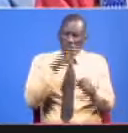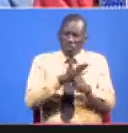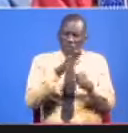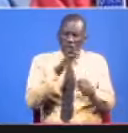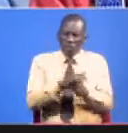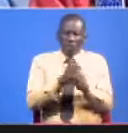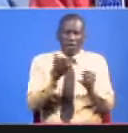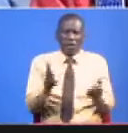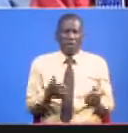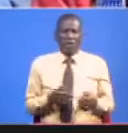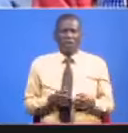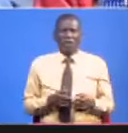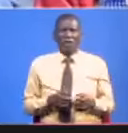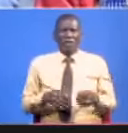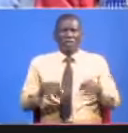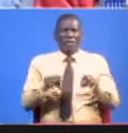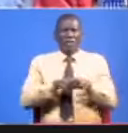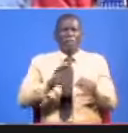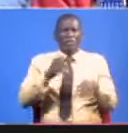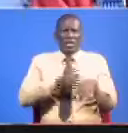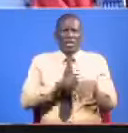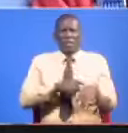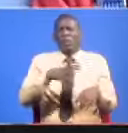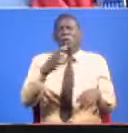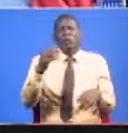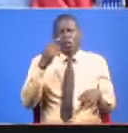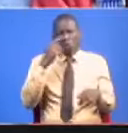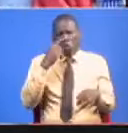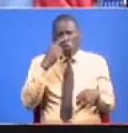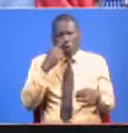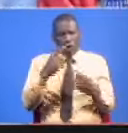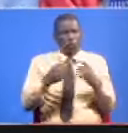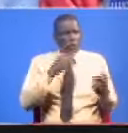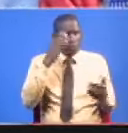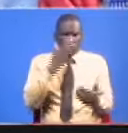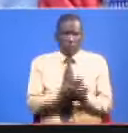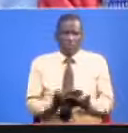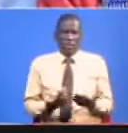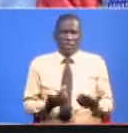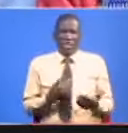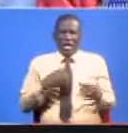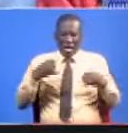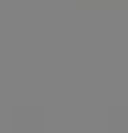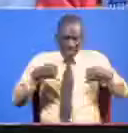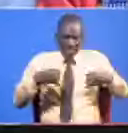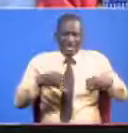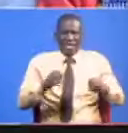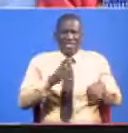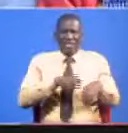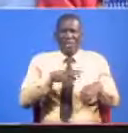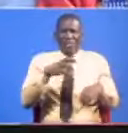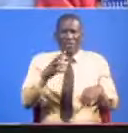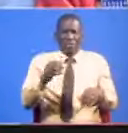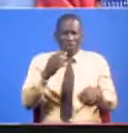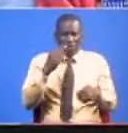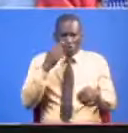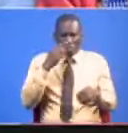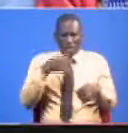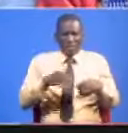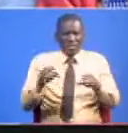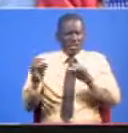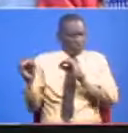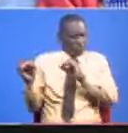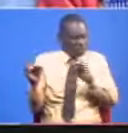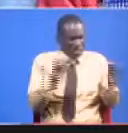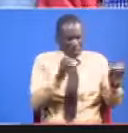And even by the time I went home, and speaking of facts, I tried to transfer